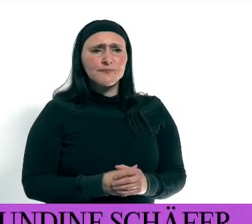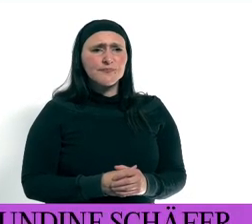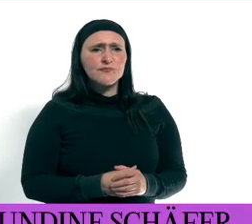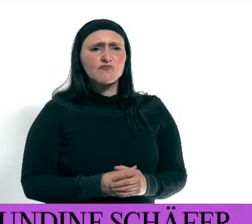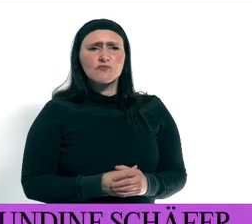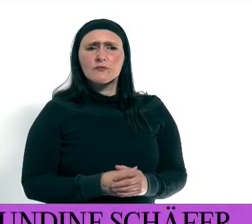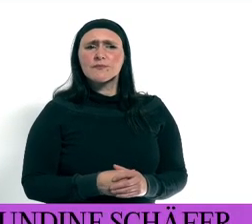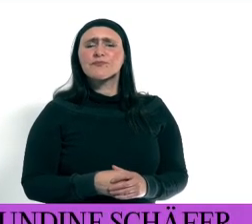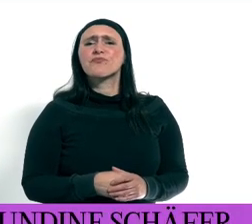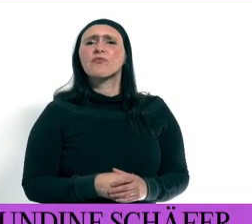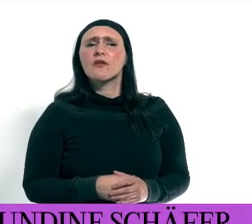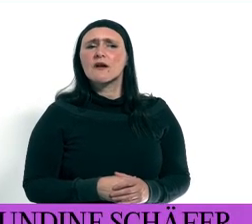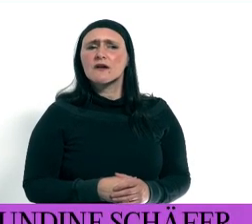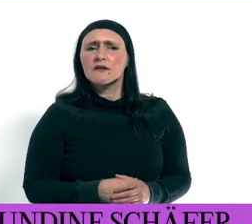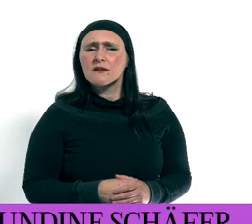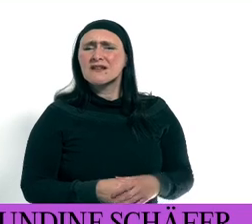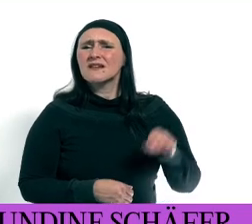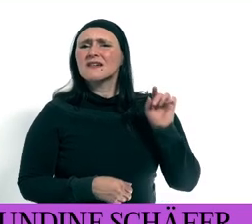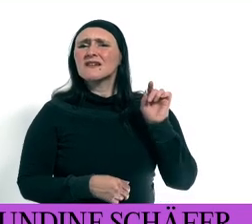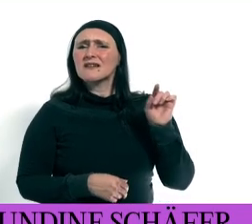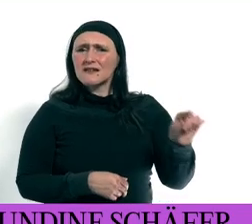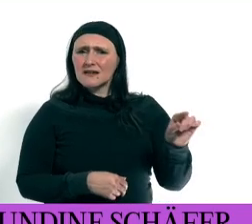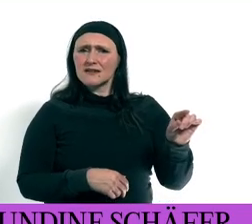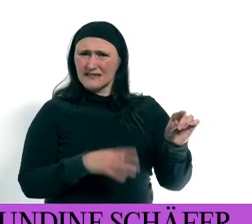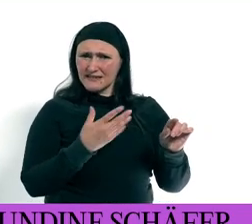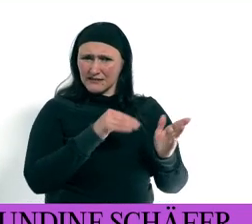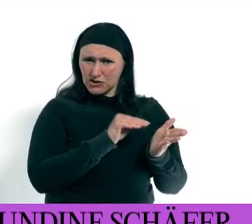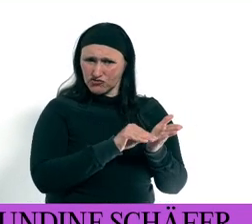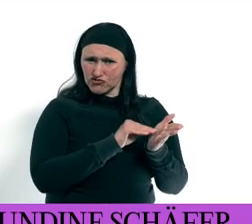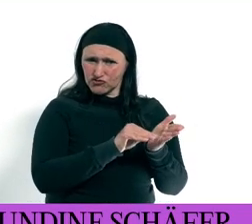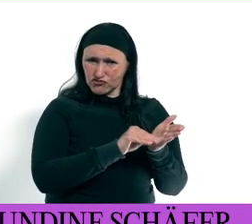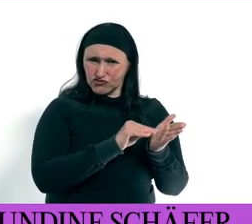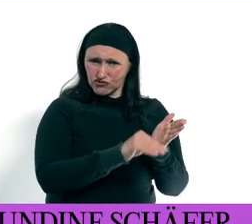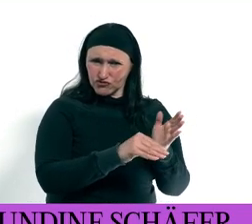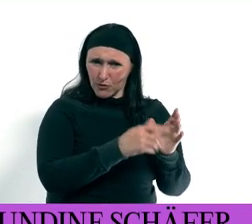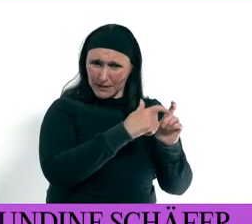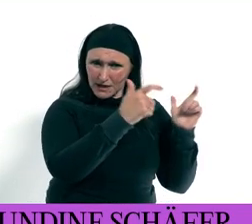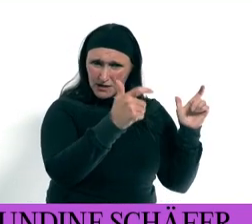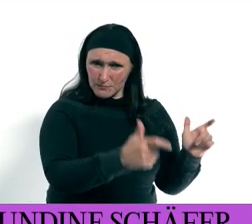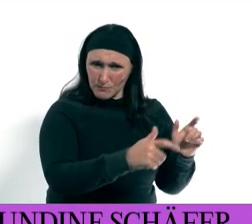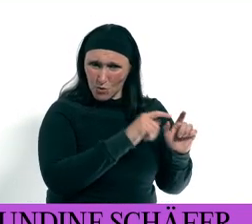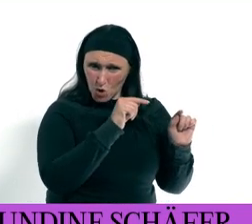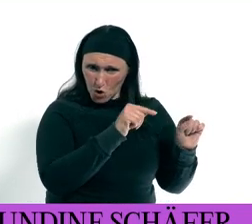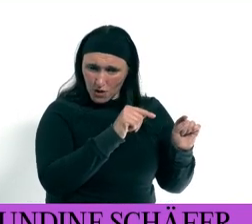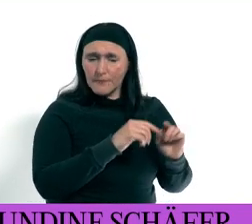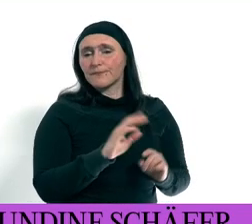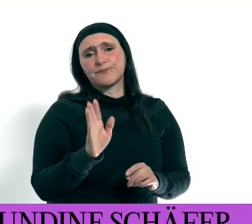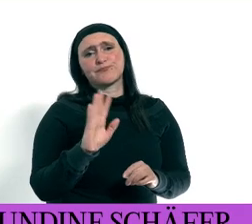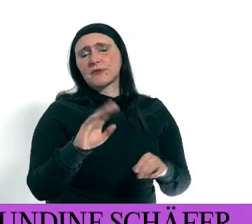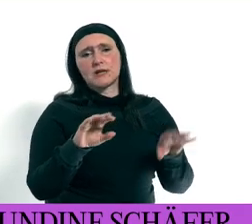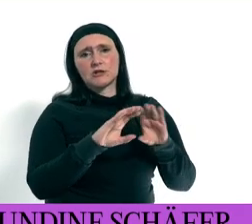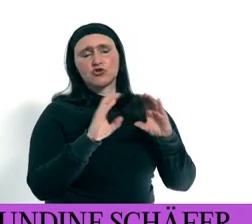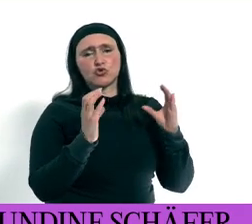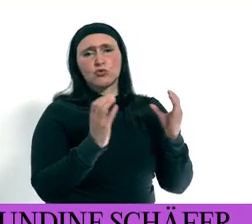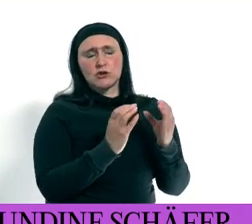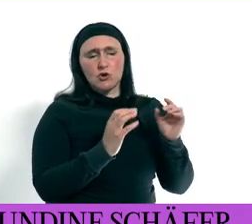And the location is that in your shopping mall? Ist das bei euch in der Shopping Mall? Nee, das ist bei